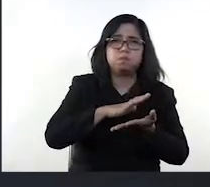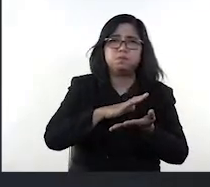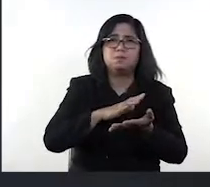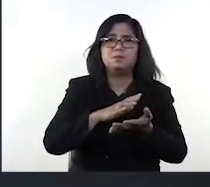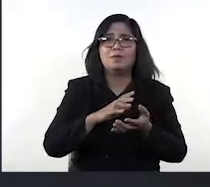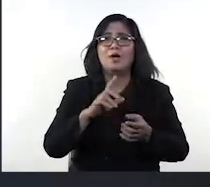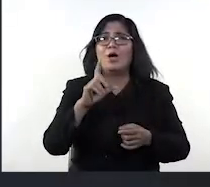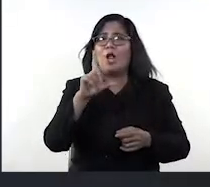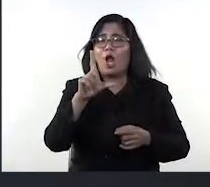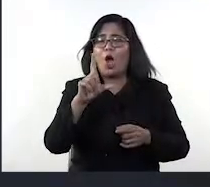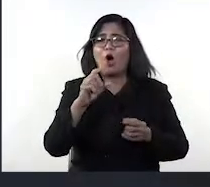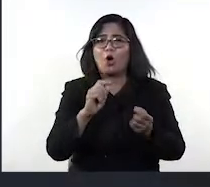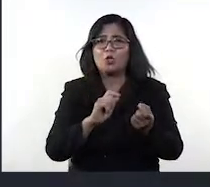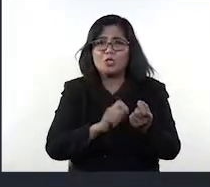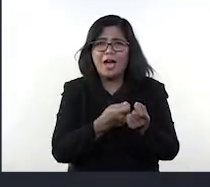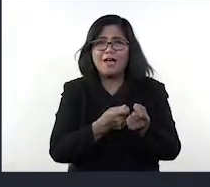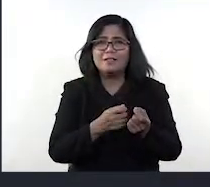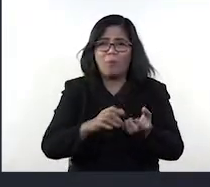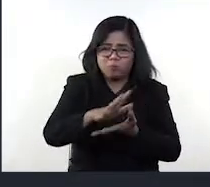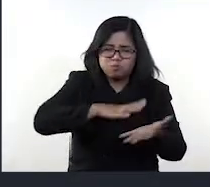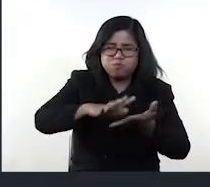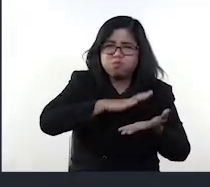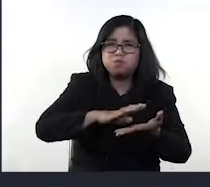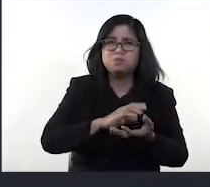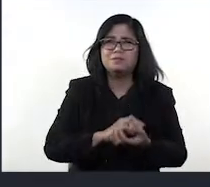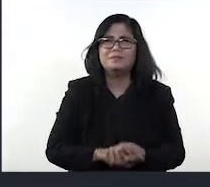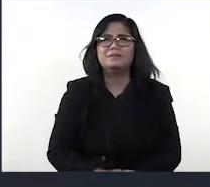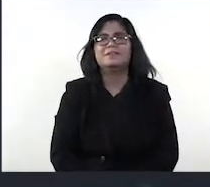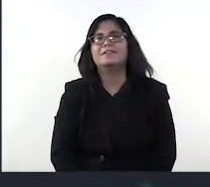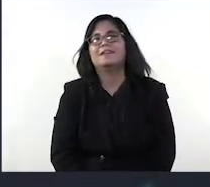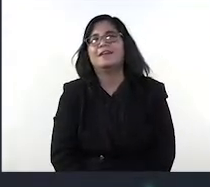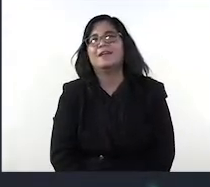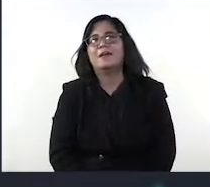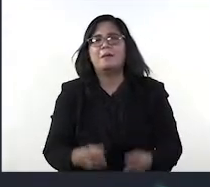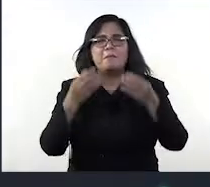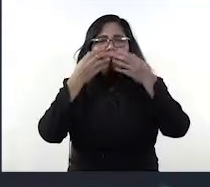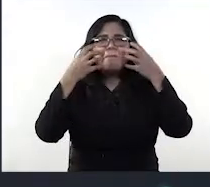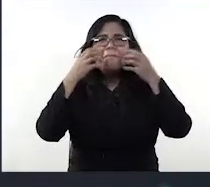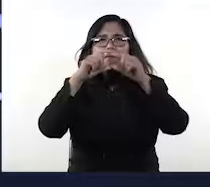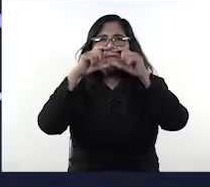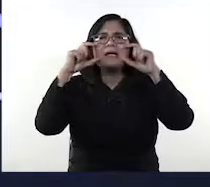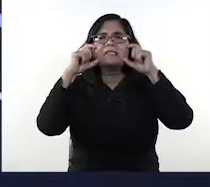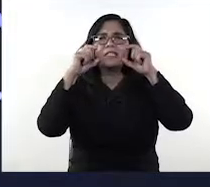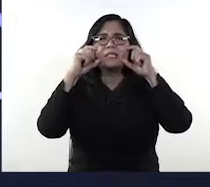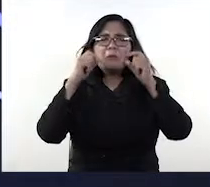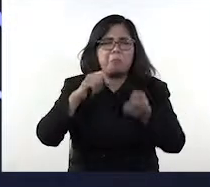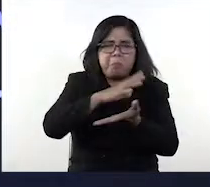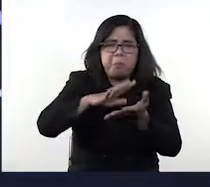blog namun gaduh enggak lock dan gaduh diperintahkan pakai masker dadu